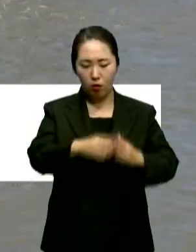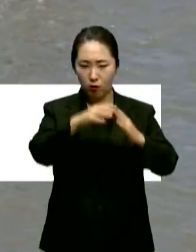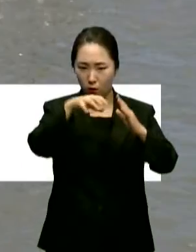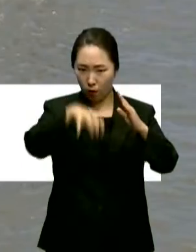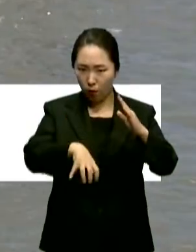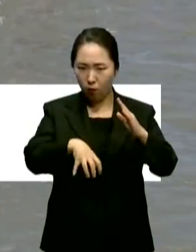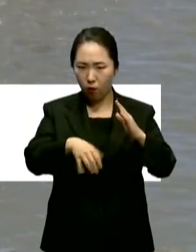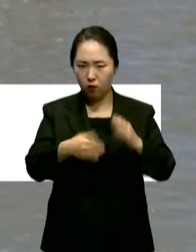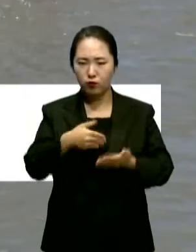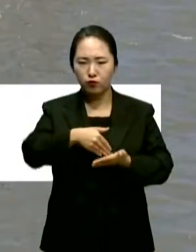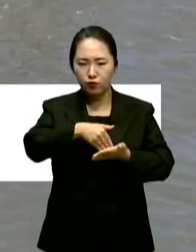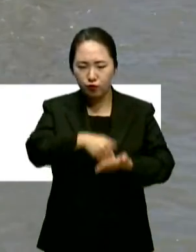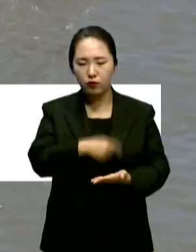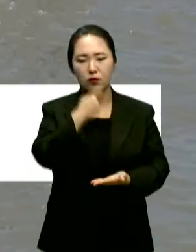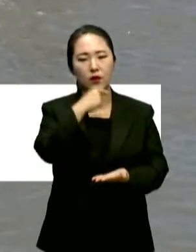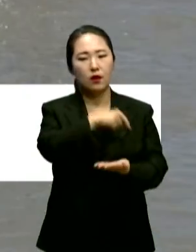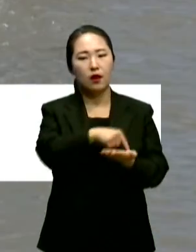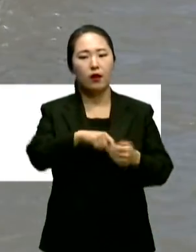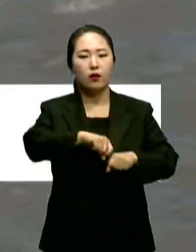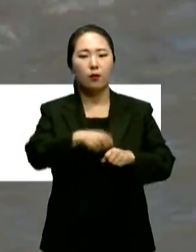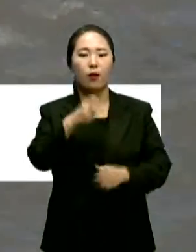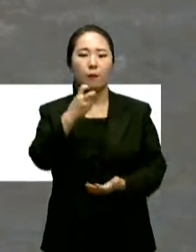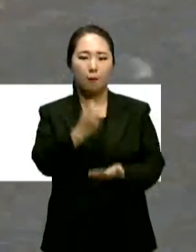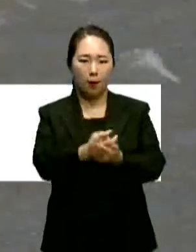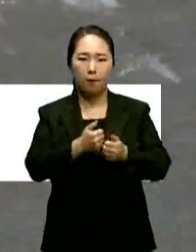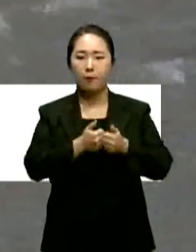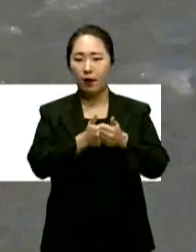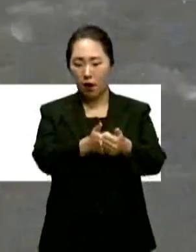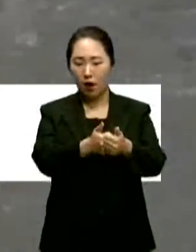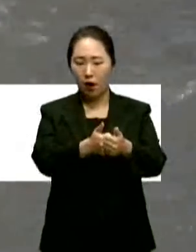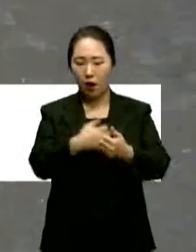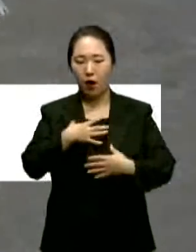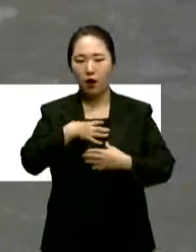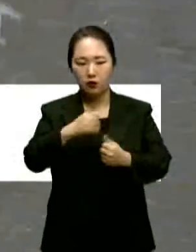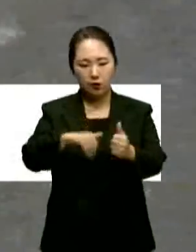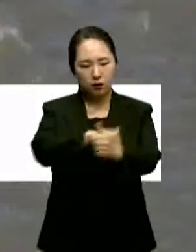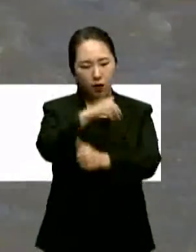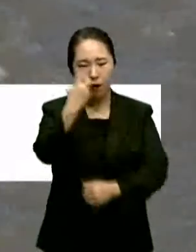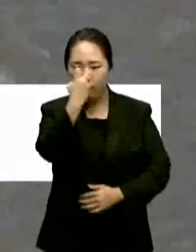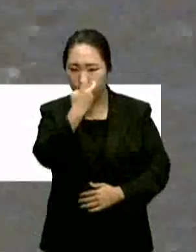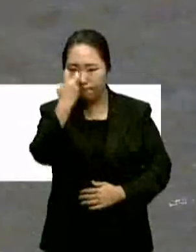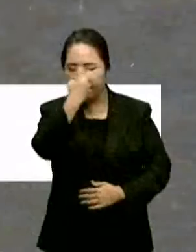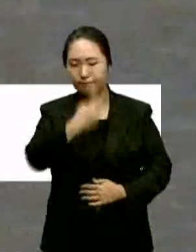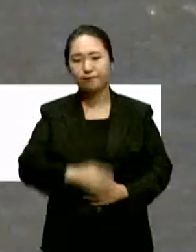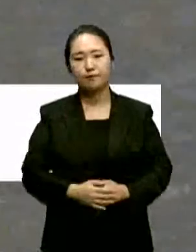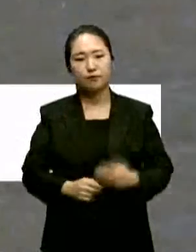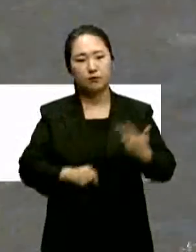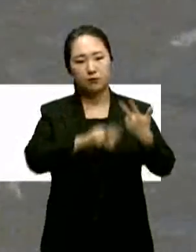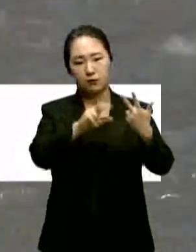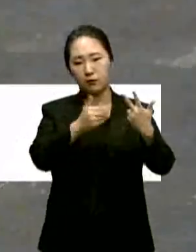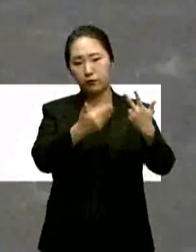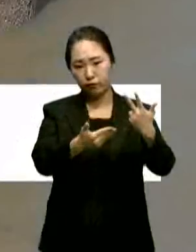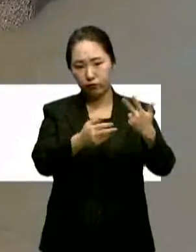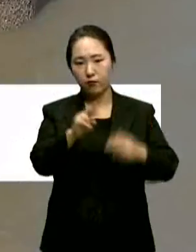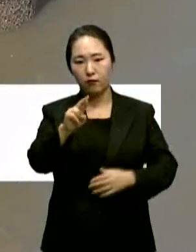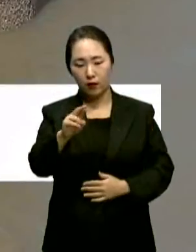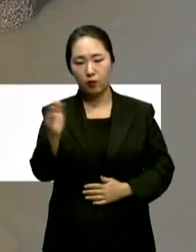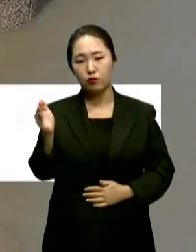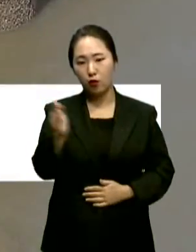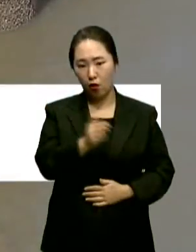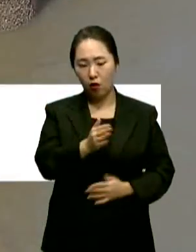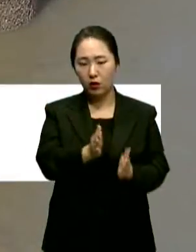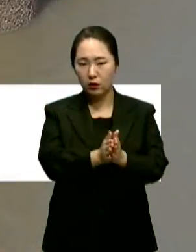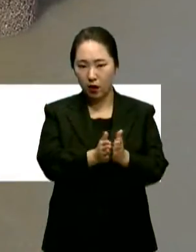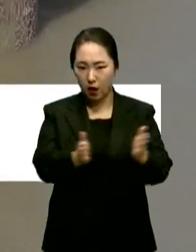현장의 중대재해처벌법에 따른 안전사고 예방 등을 점검합니다. 7월 29일 강화군 창우항과